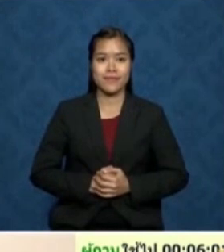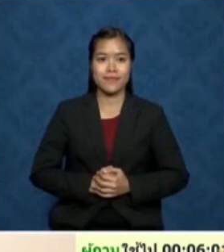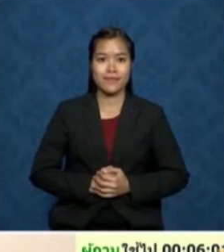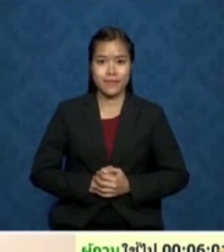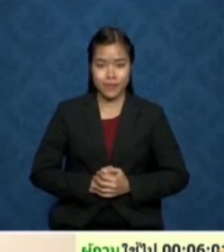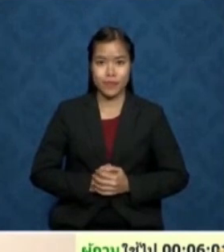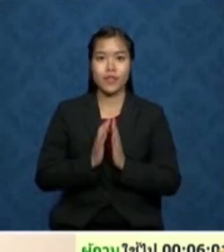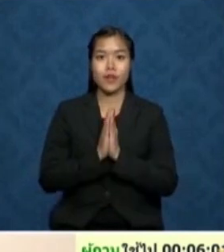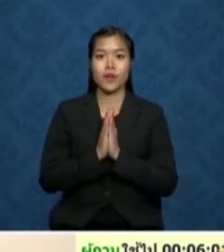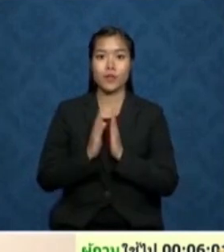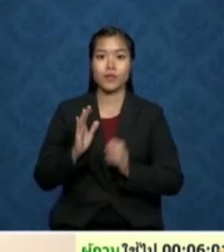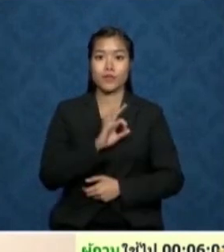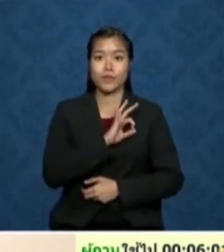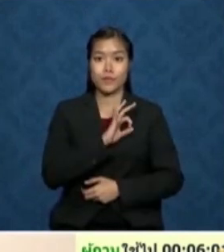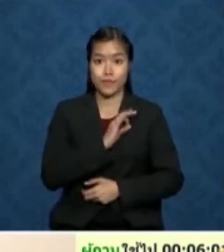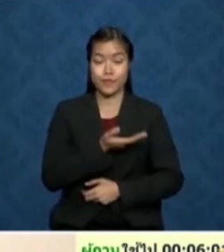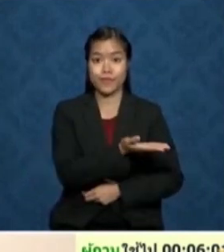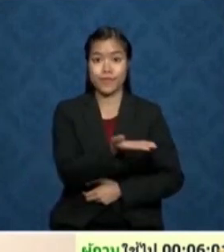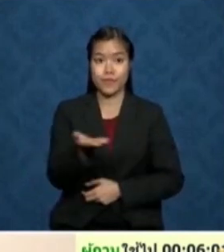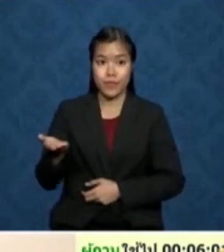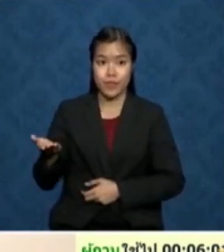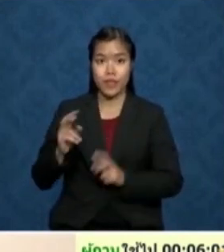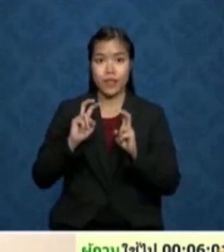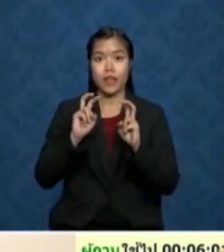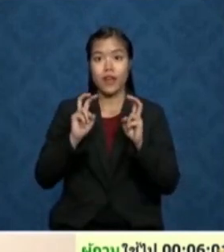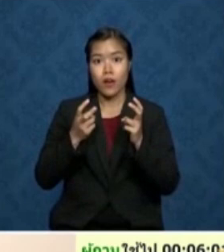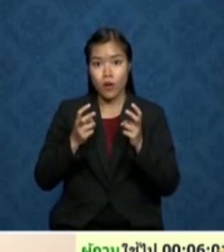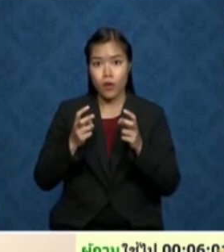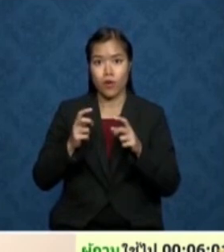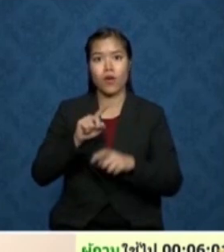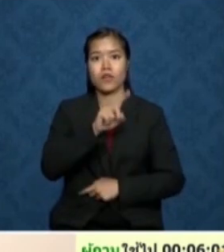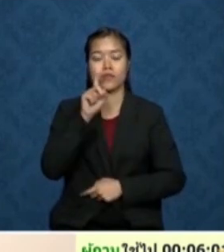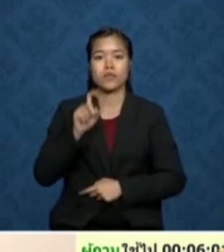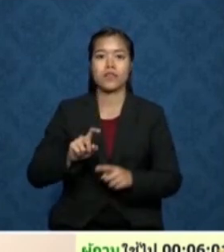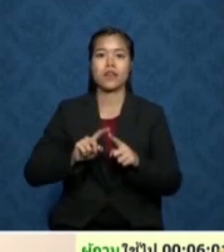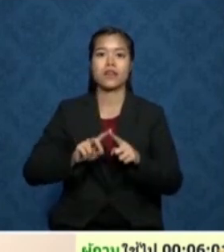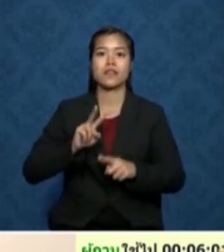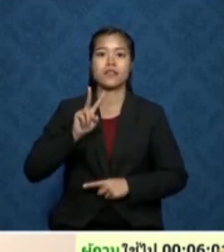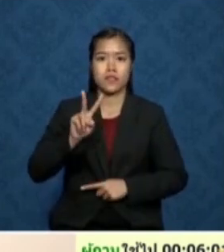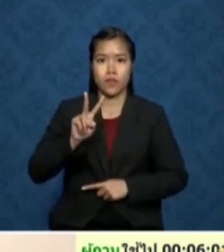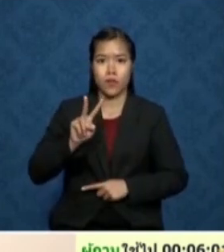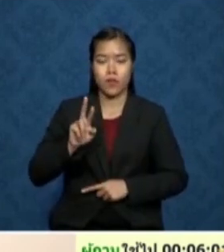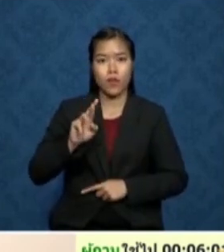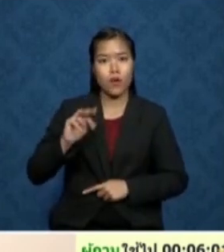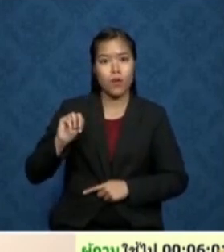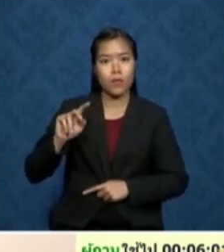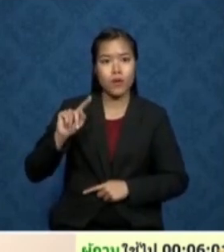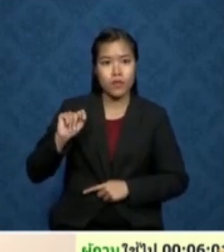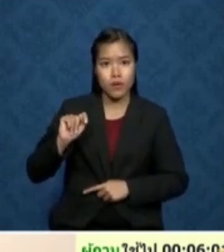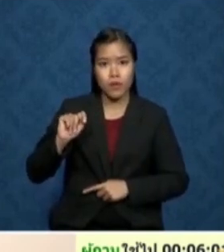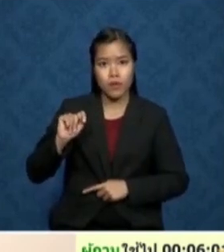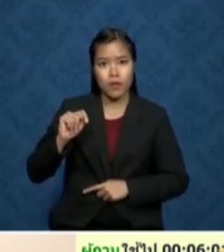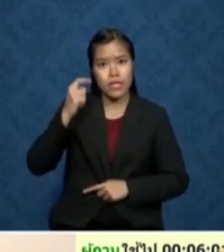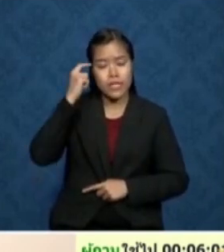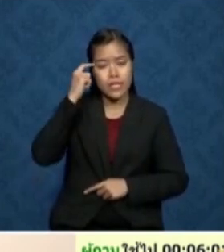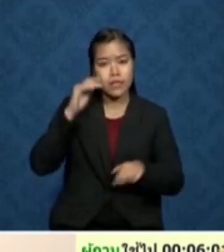มาชิผู้โ Wallace extension สำหรบครำทสองขาบเรีนว่ารถบาลมีมาตรการในการเปลดสอบ